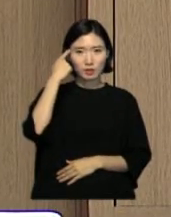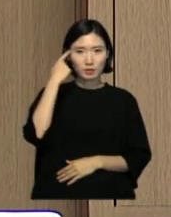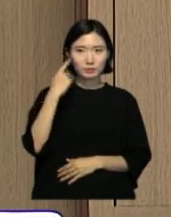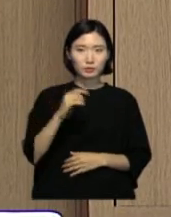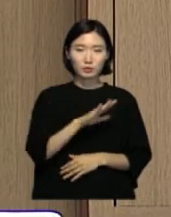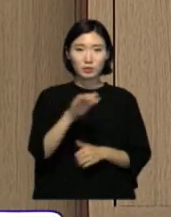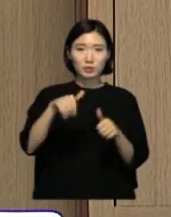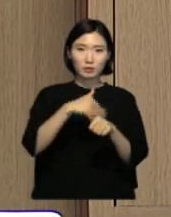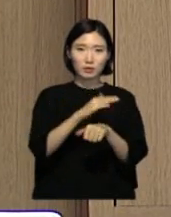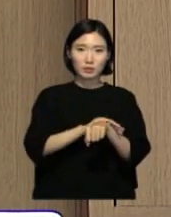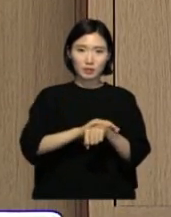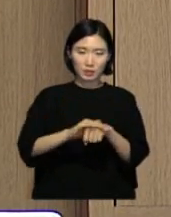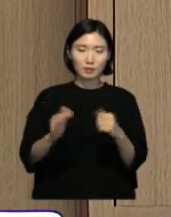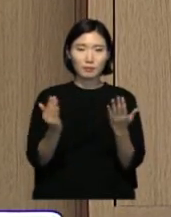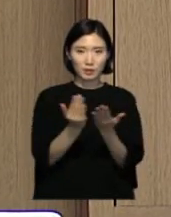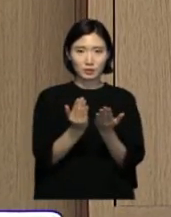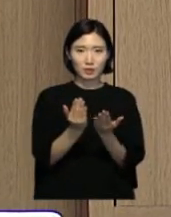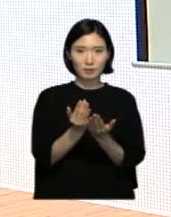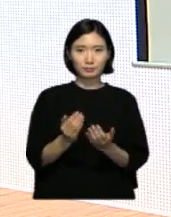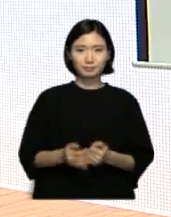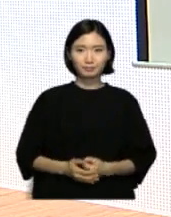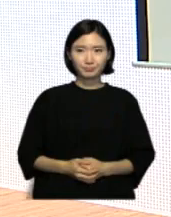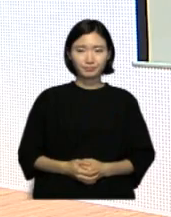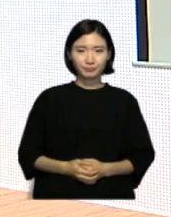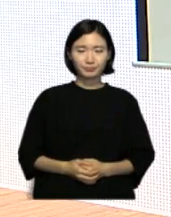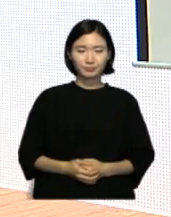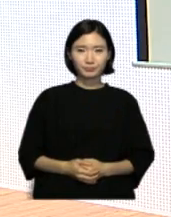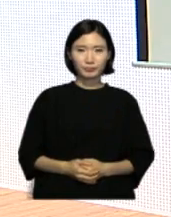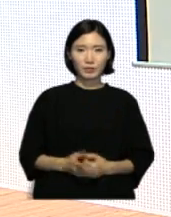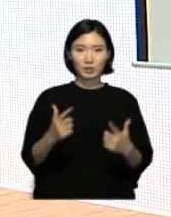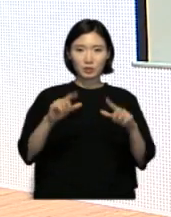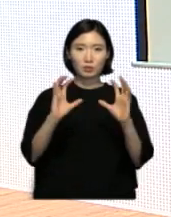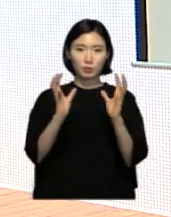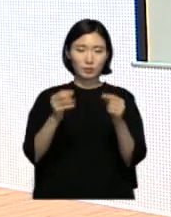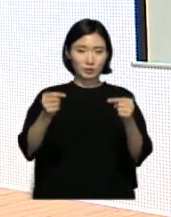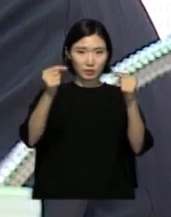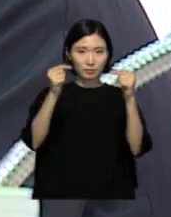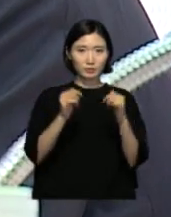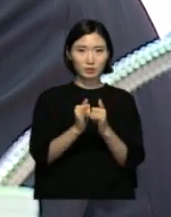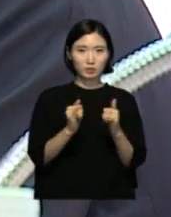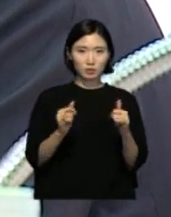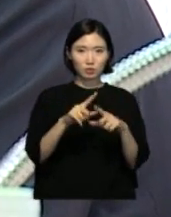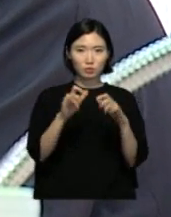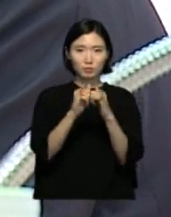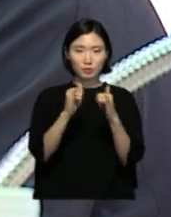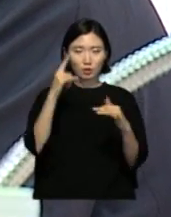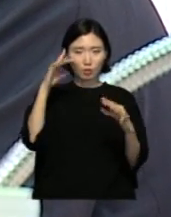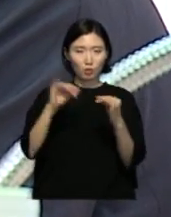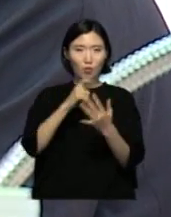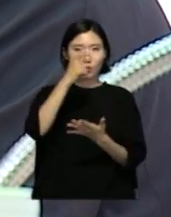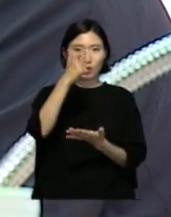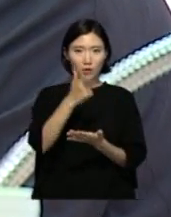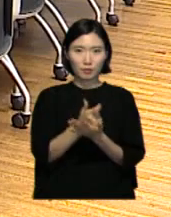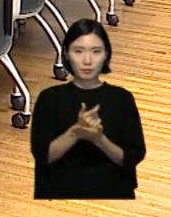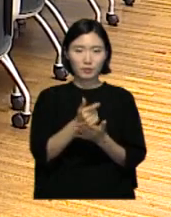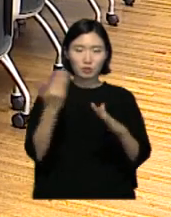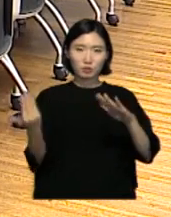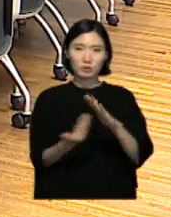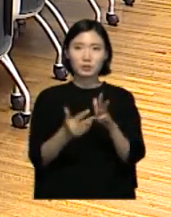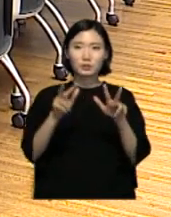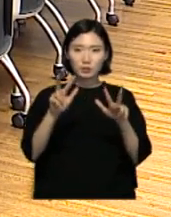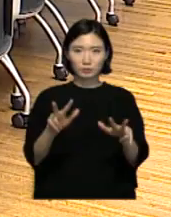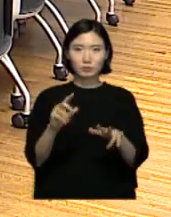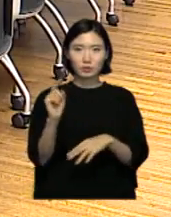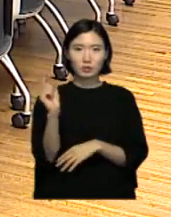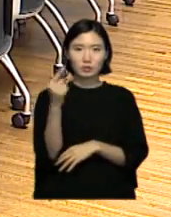우리 상황에선 바람직하지 않겠냐 하는 얘기입니다. 한편 이날 토론회 참석자들은 국민적 공감대가 형성된 지금이